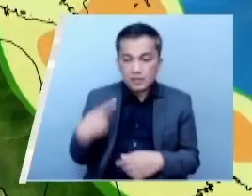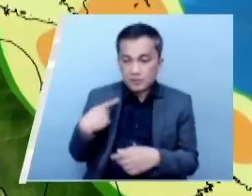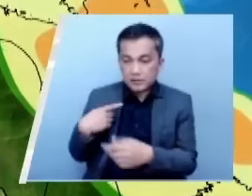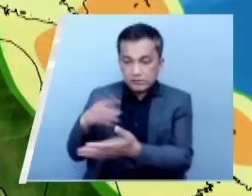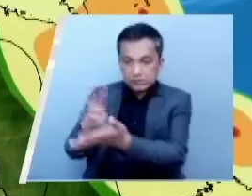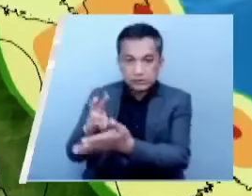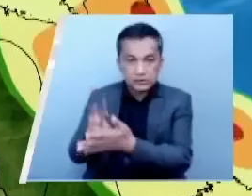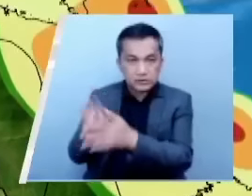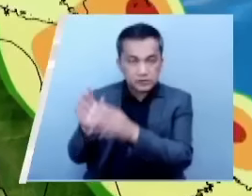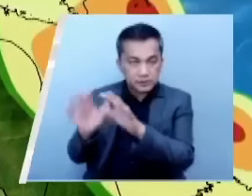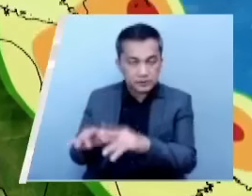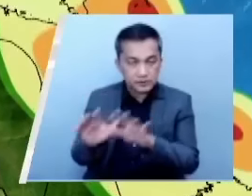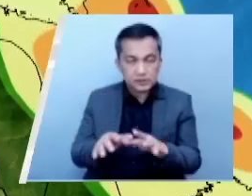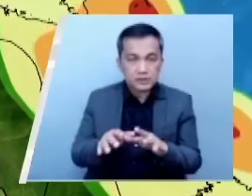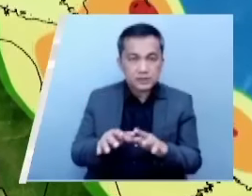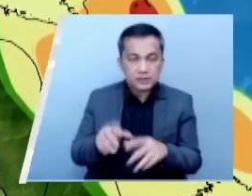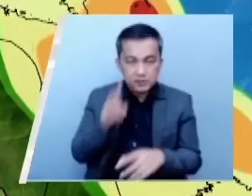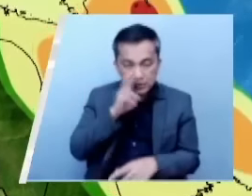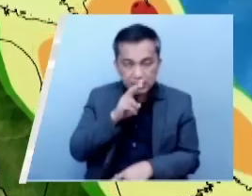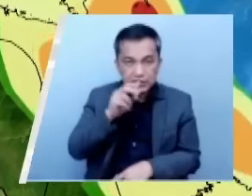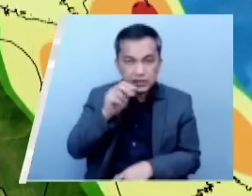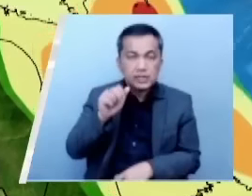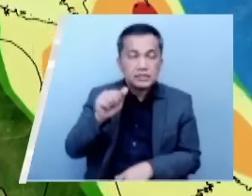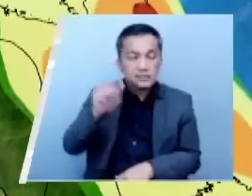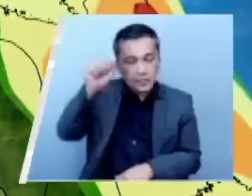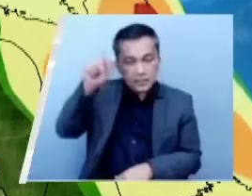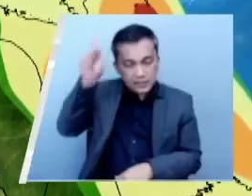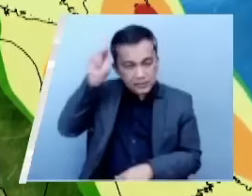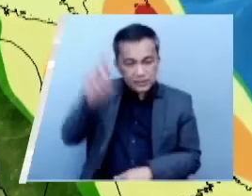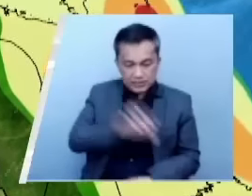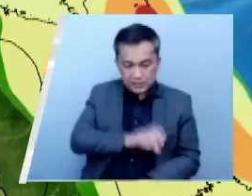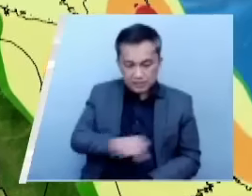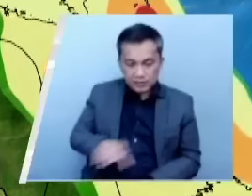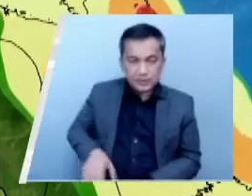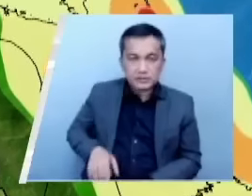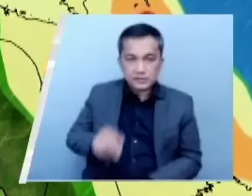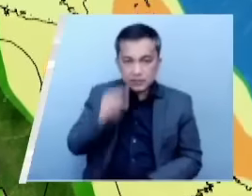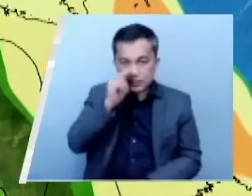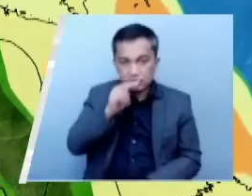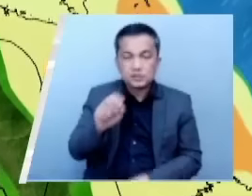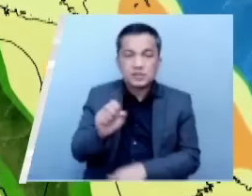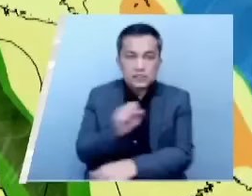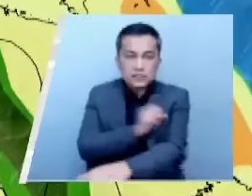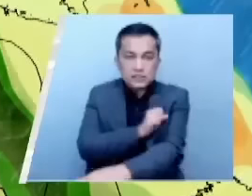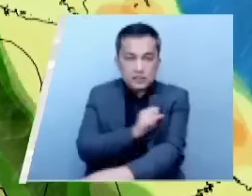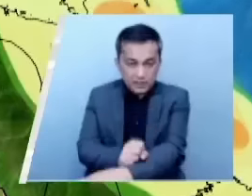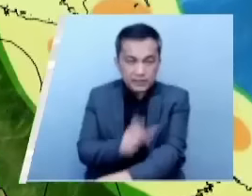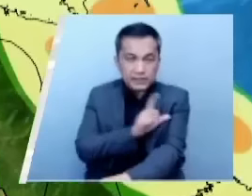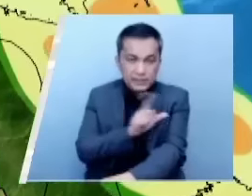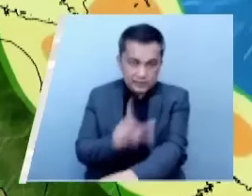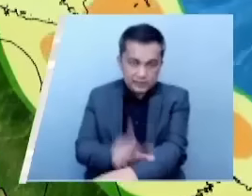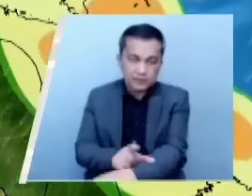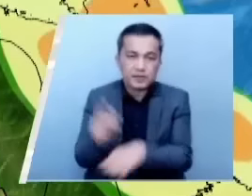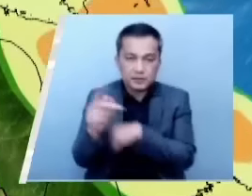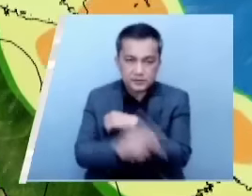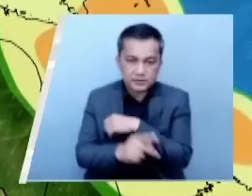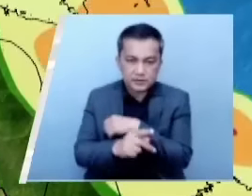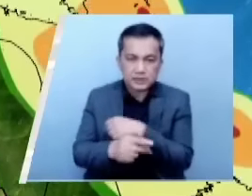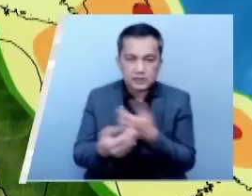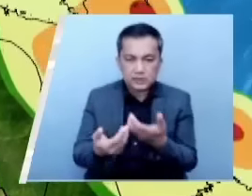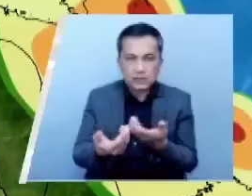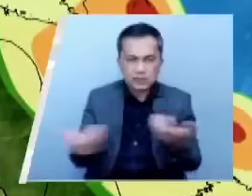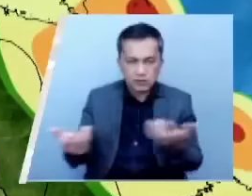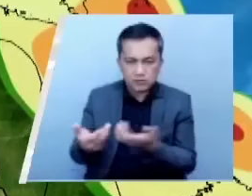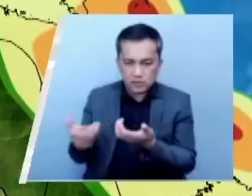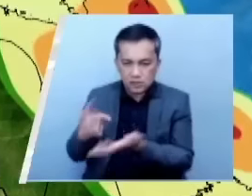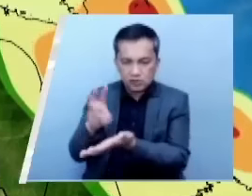ng Aklan, Capiz at ilang bahagi ng Negros pati na po ang Samar at Leyte provinces. Mga kalat-kalat at mahihina lang yan,